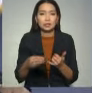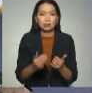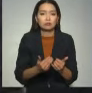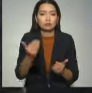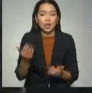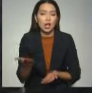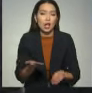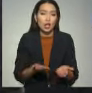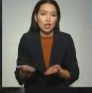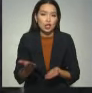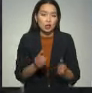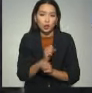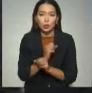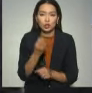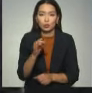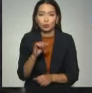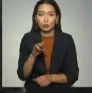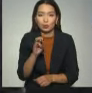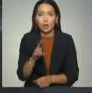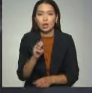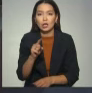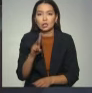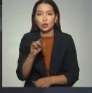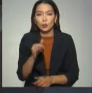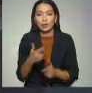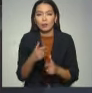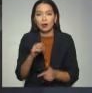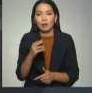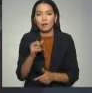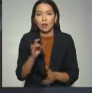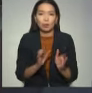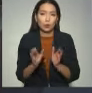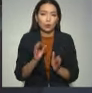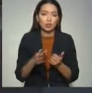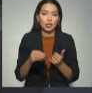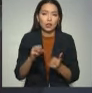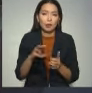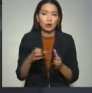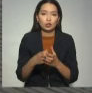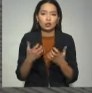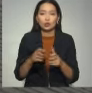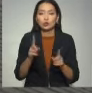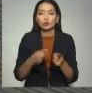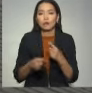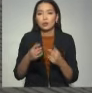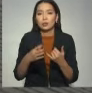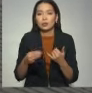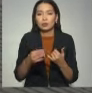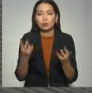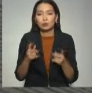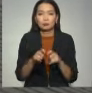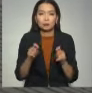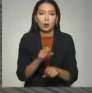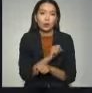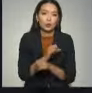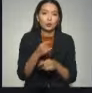курорту Шумбулака, а также казну имени Аль-Фараби. В ЖЕР-Аманате считают, что на возвращенных землях следует обустроить парки и другие